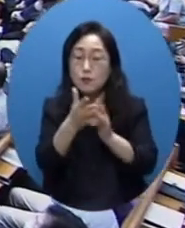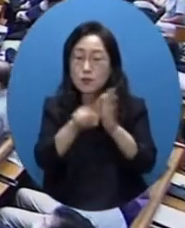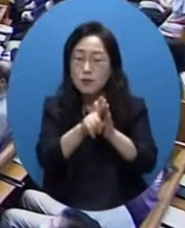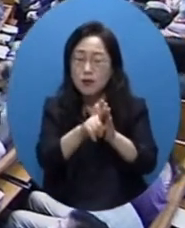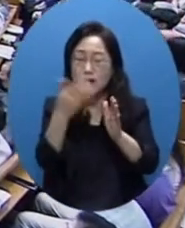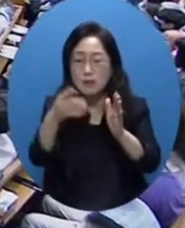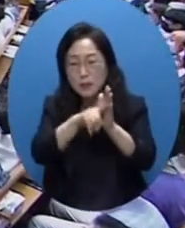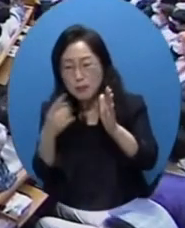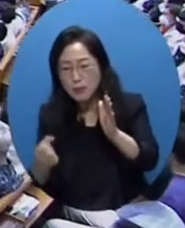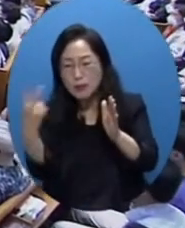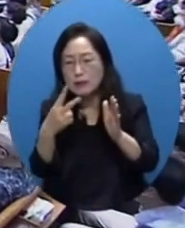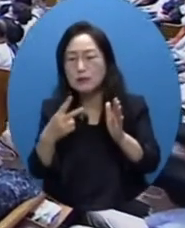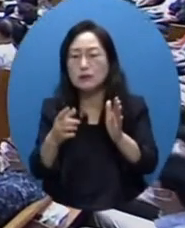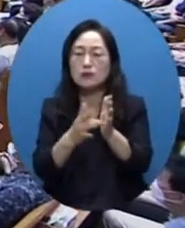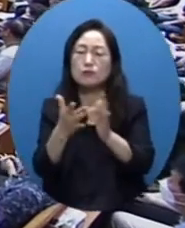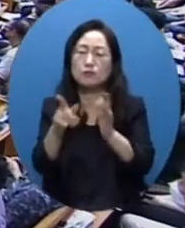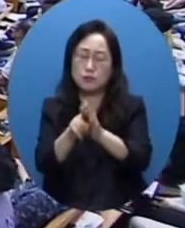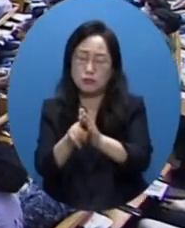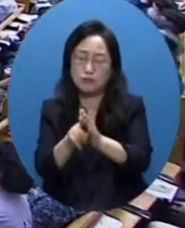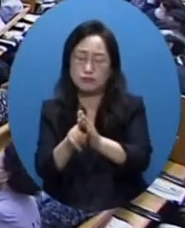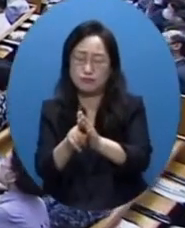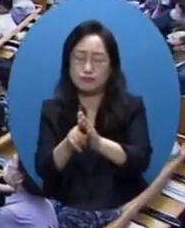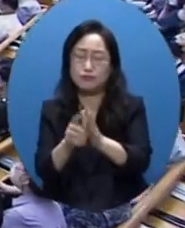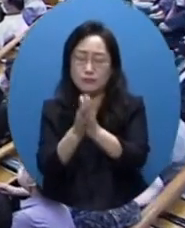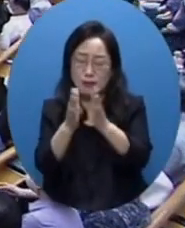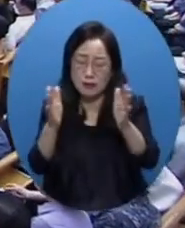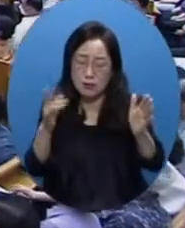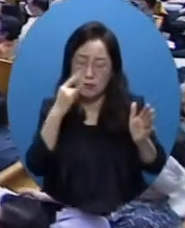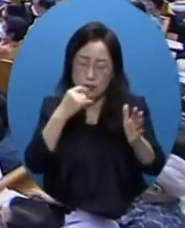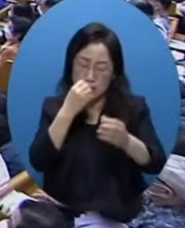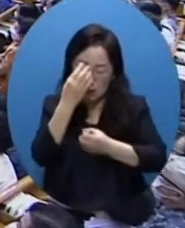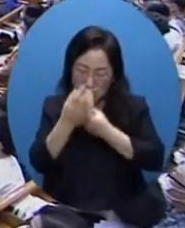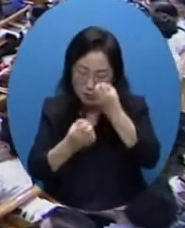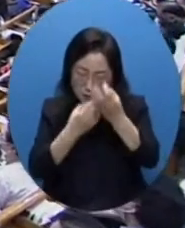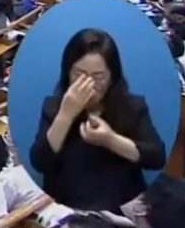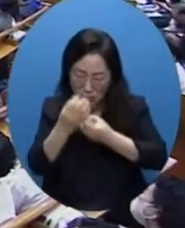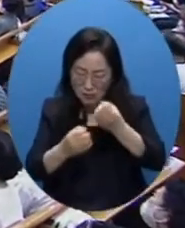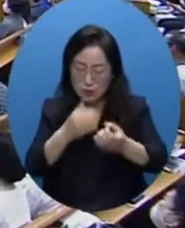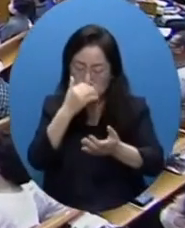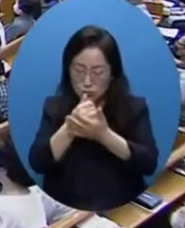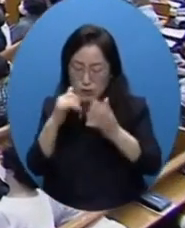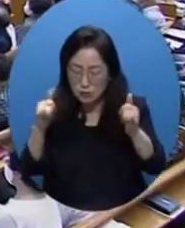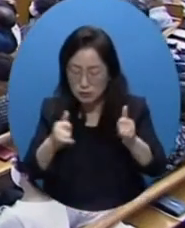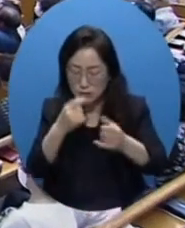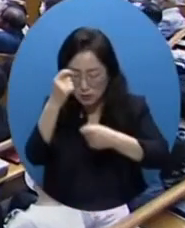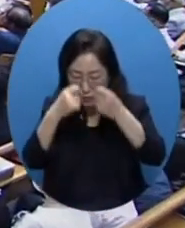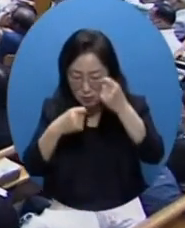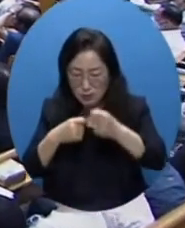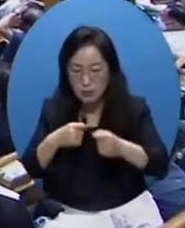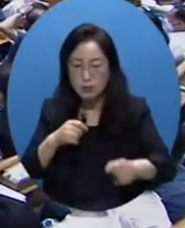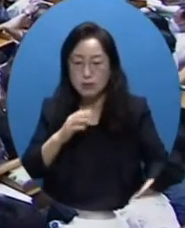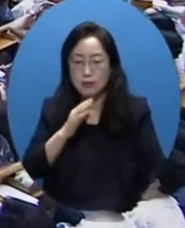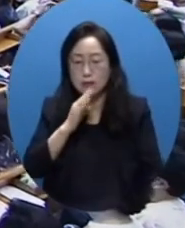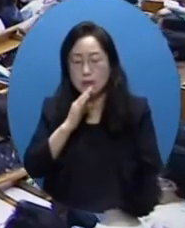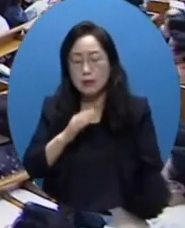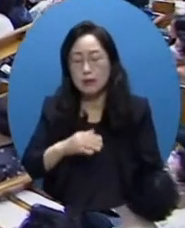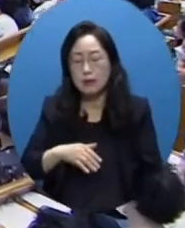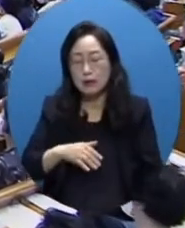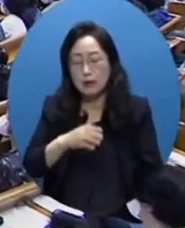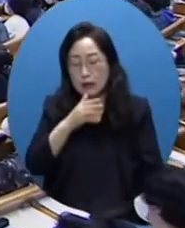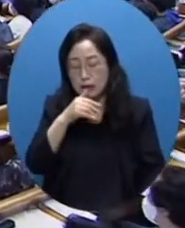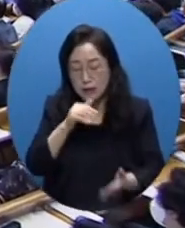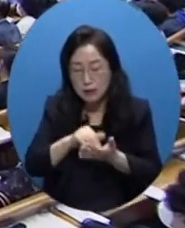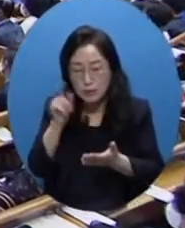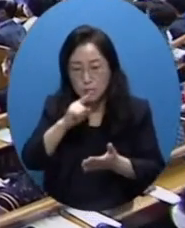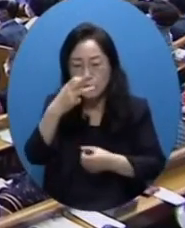죄인이라고 통곡하면서 그리고 18년 동안 남편과 결혼 속에 결혼 생활이